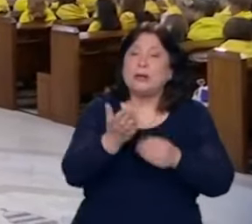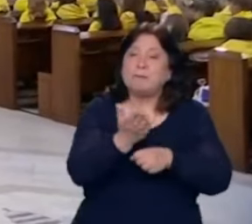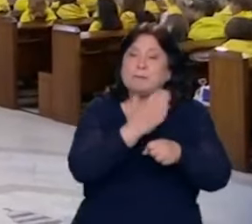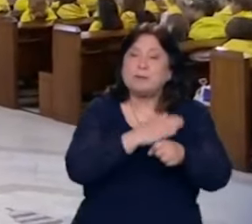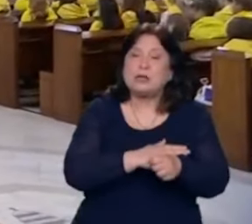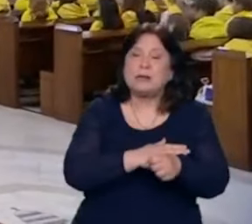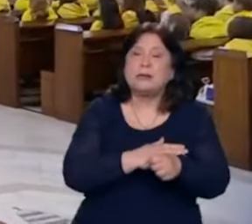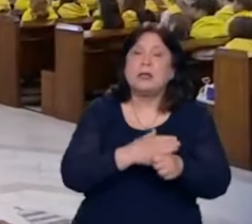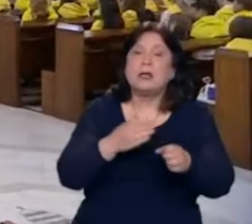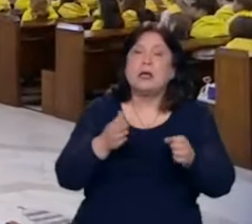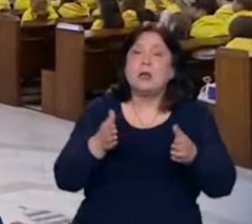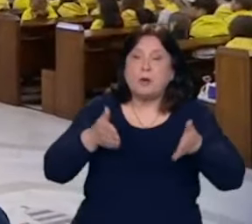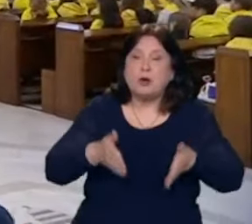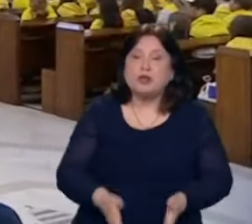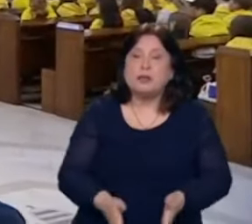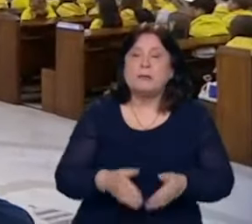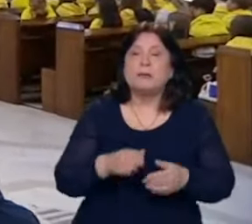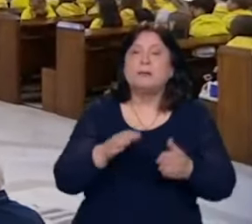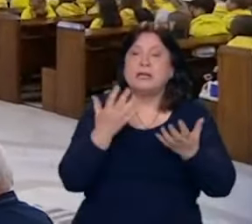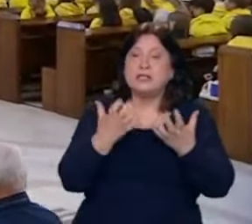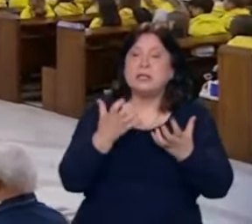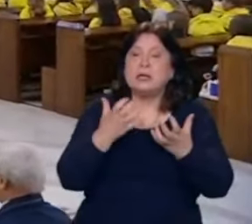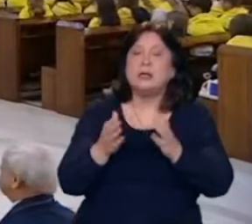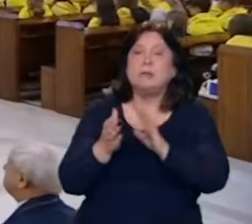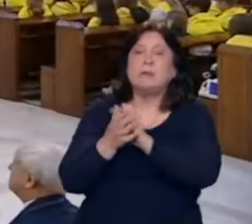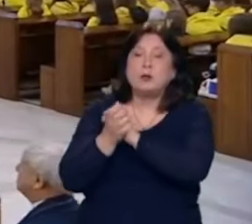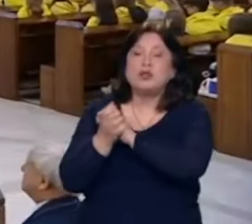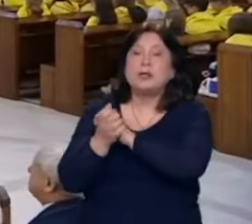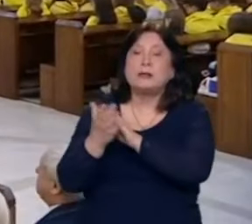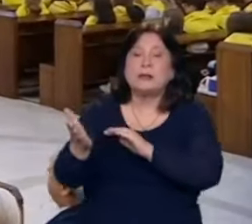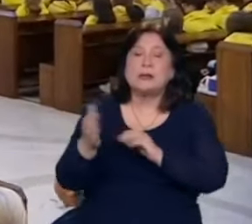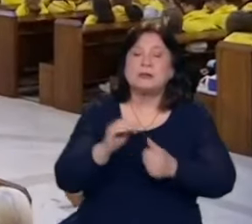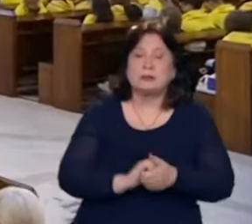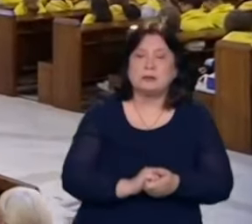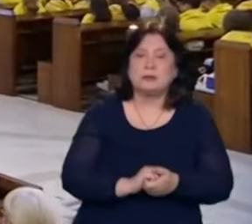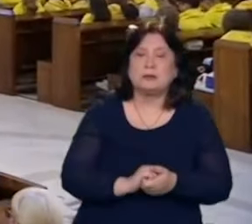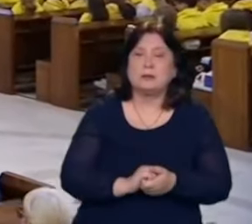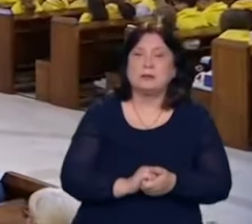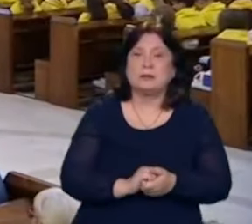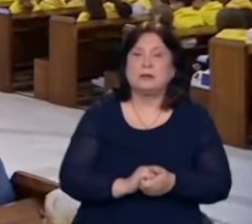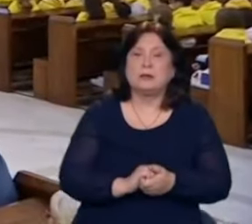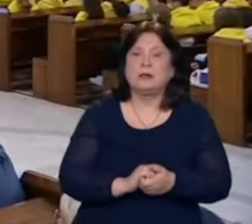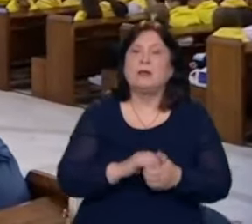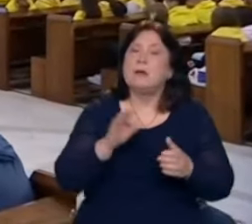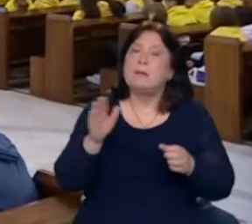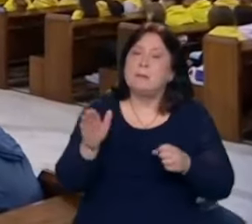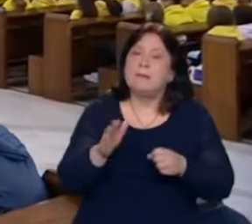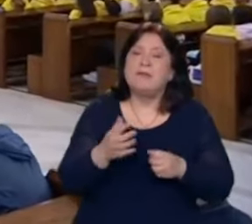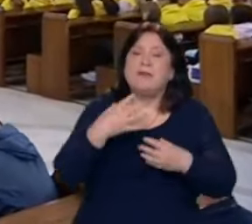go pożegnać w pełnej wewnętrznego